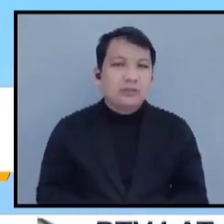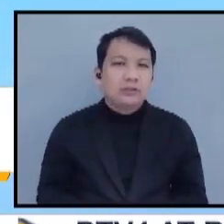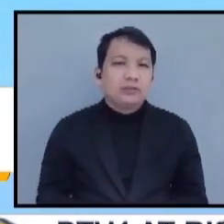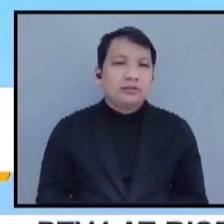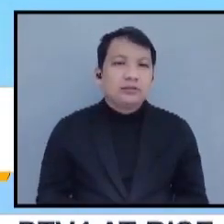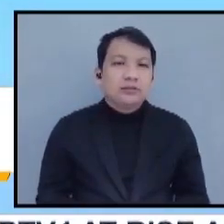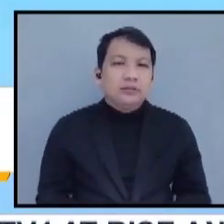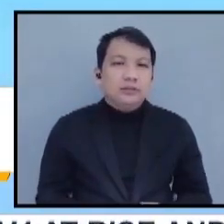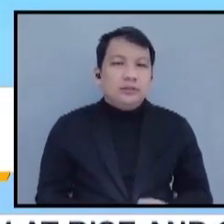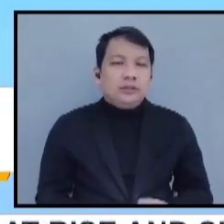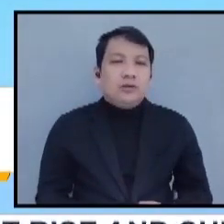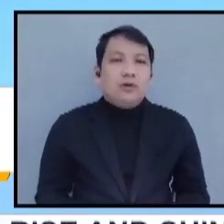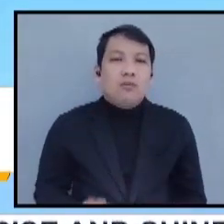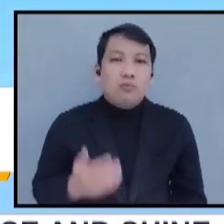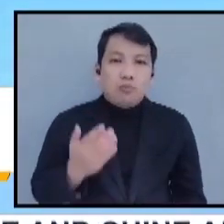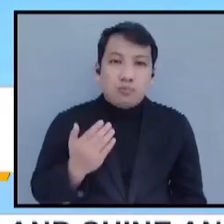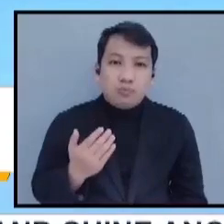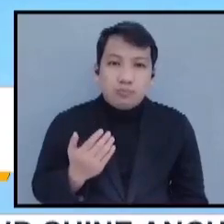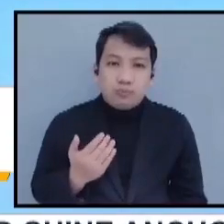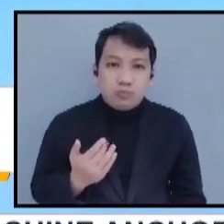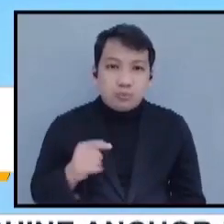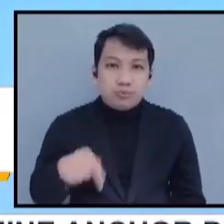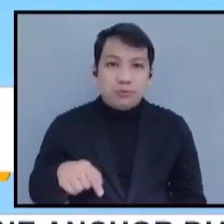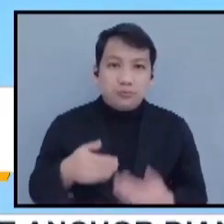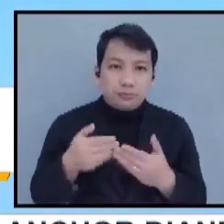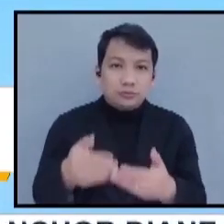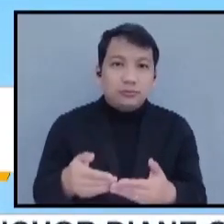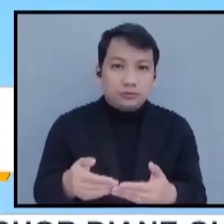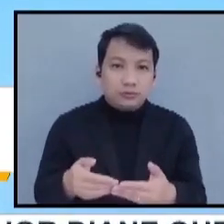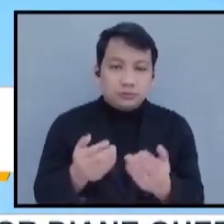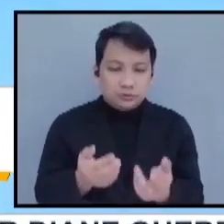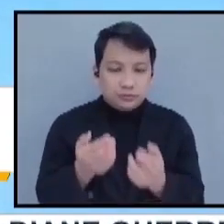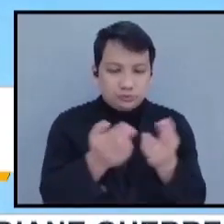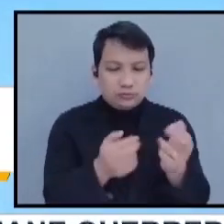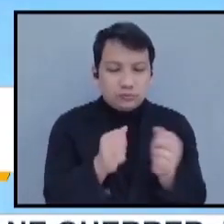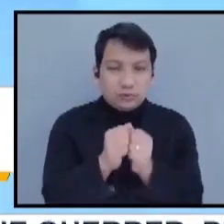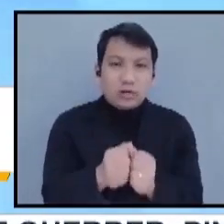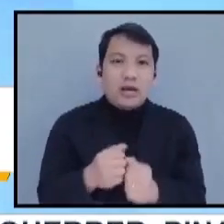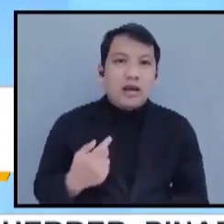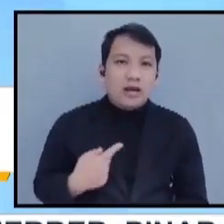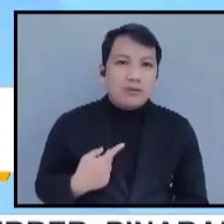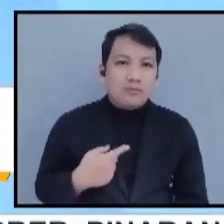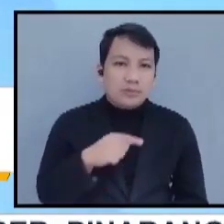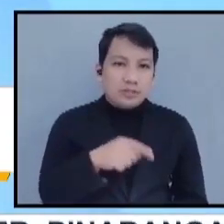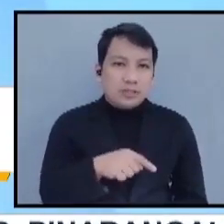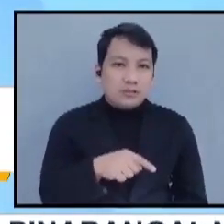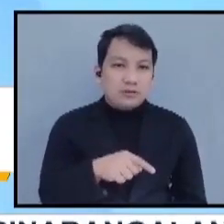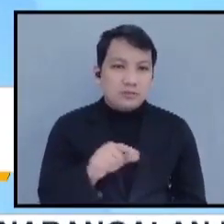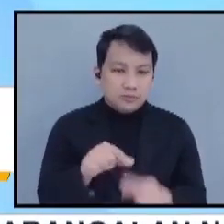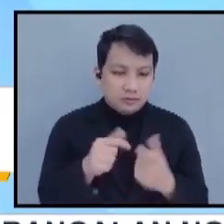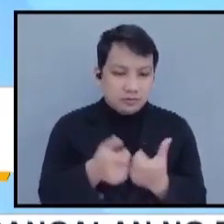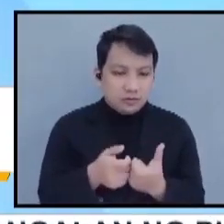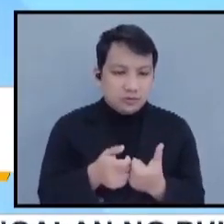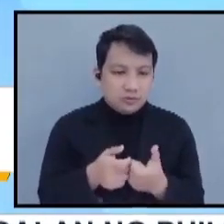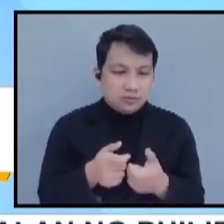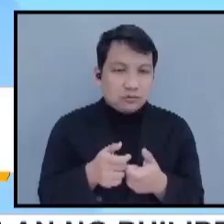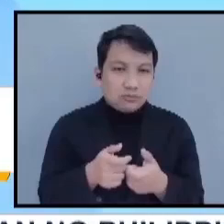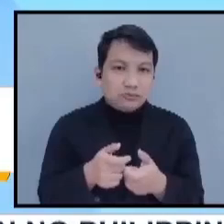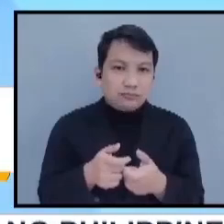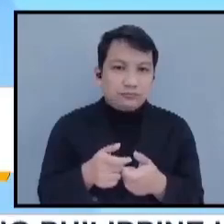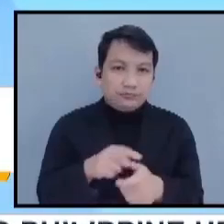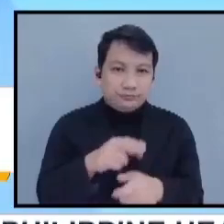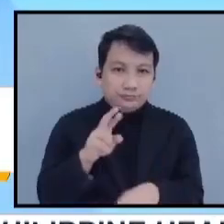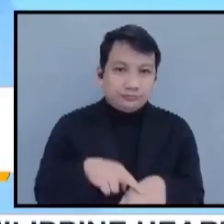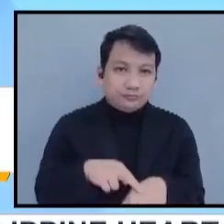ito po ay sa pamamagitan ng isang resolusyon ay kinokondena ng konseho ng Regional Peace and